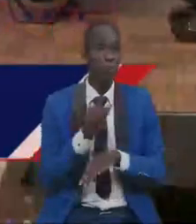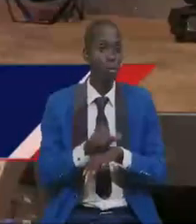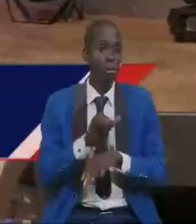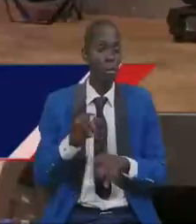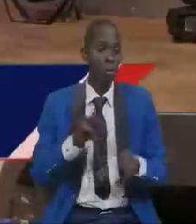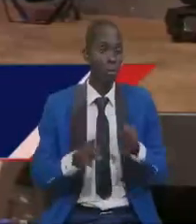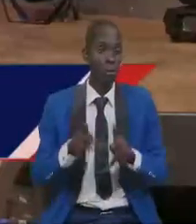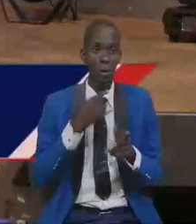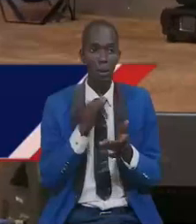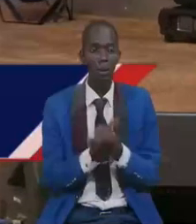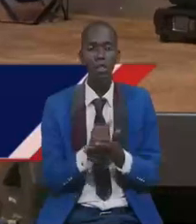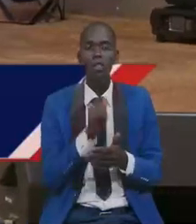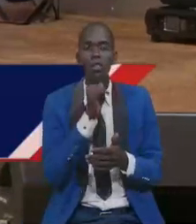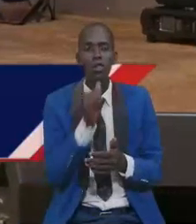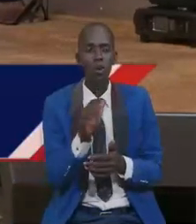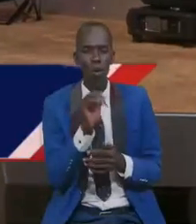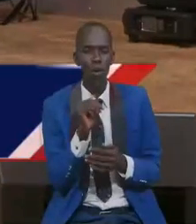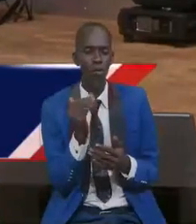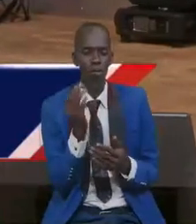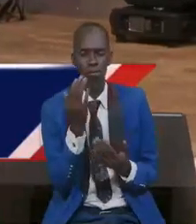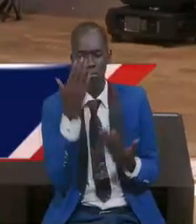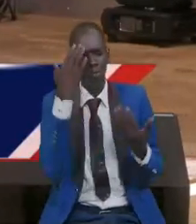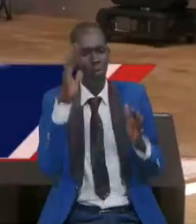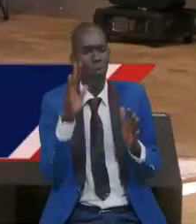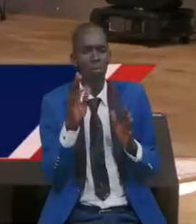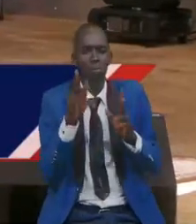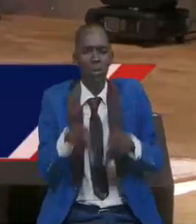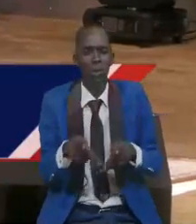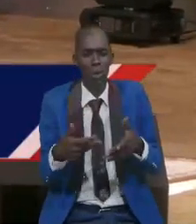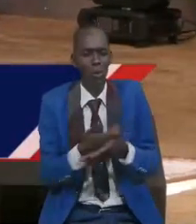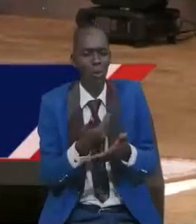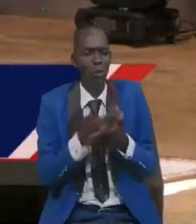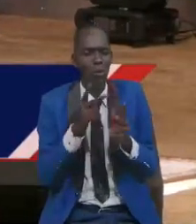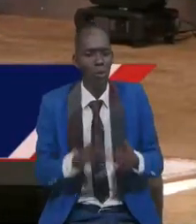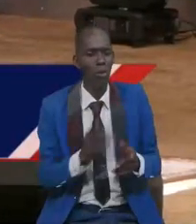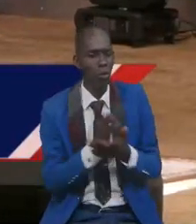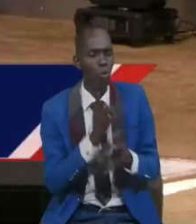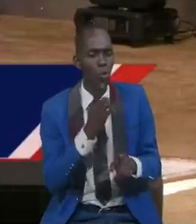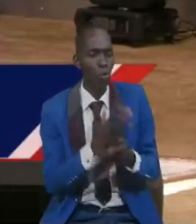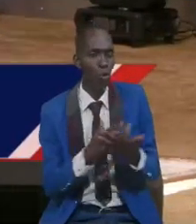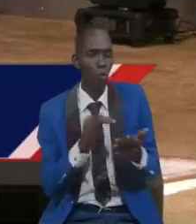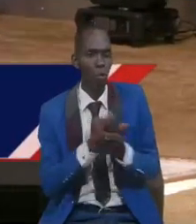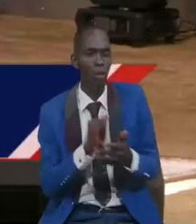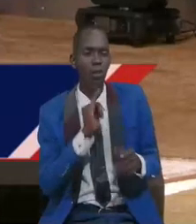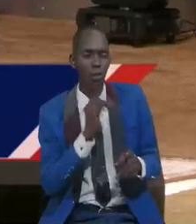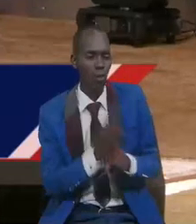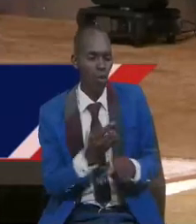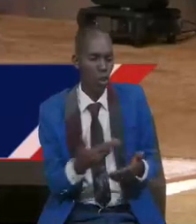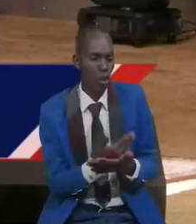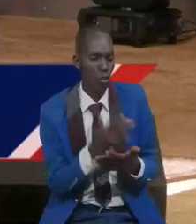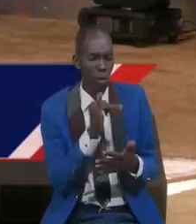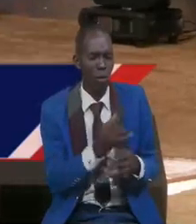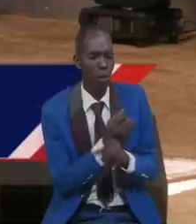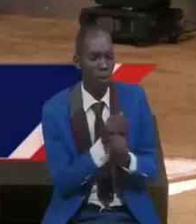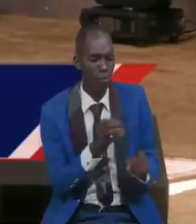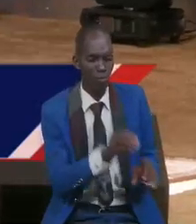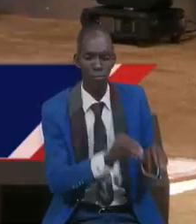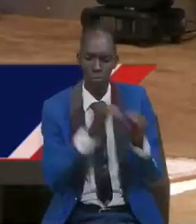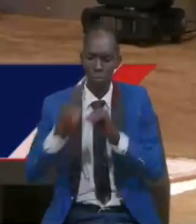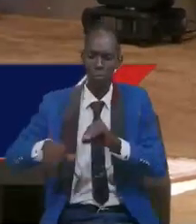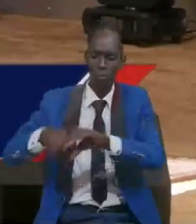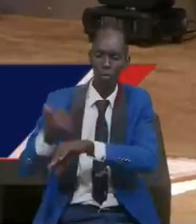savoir que la personne ne doit pas être un novice ou une novice. La personne vient de se convertir et vous faites de lui pasteur, vous faites de lui ceci, cela.